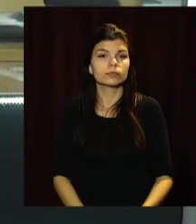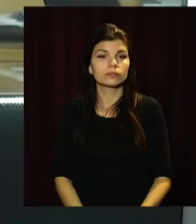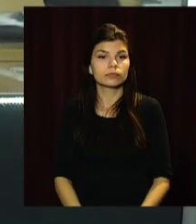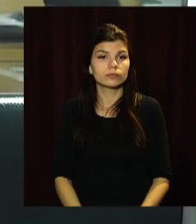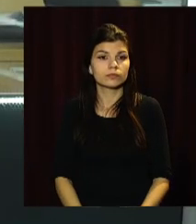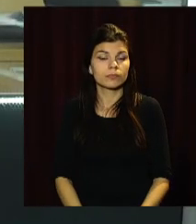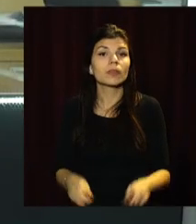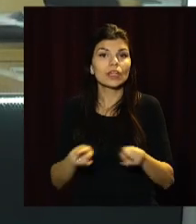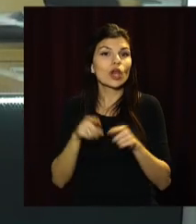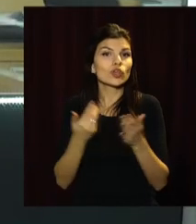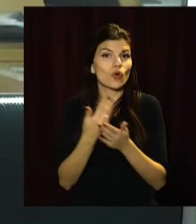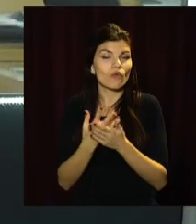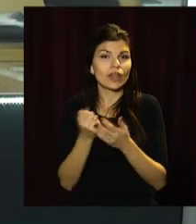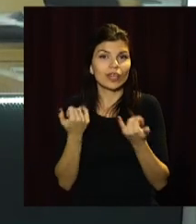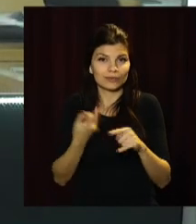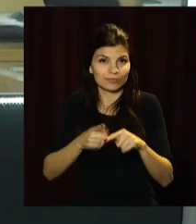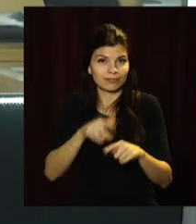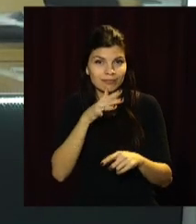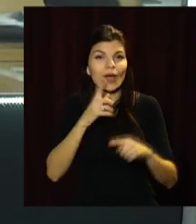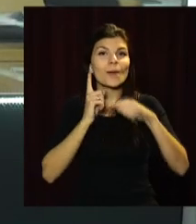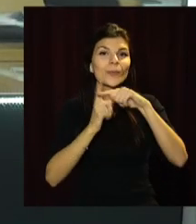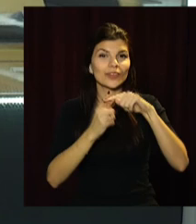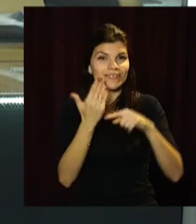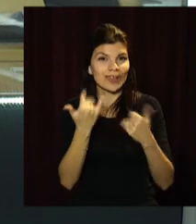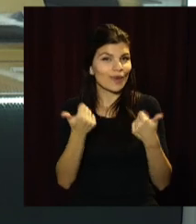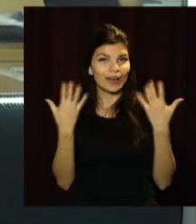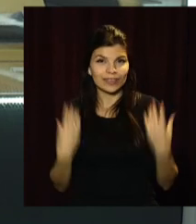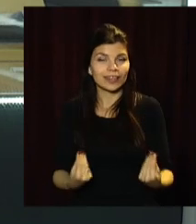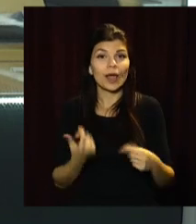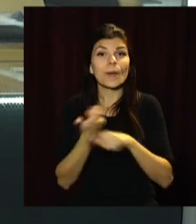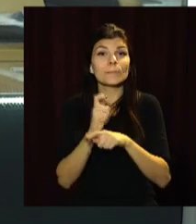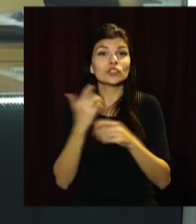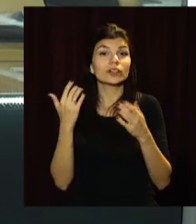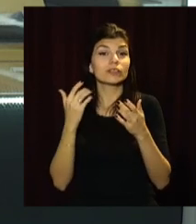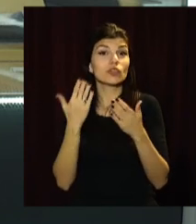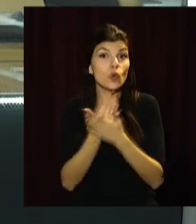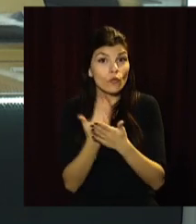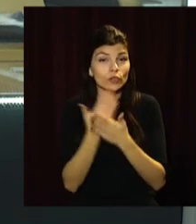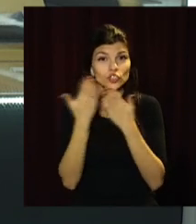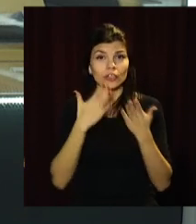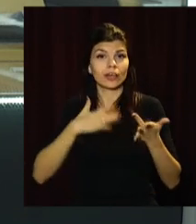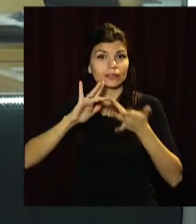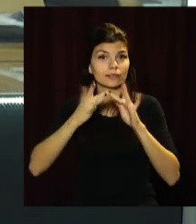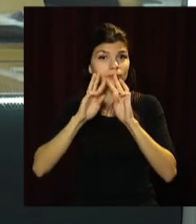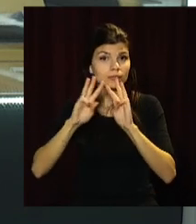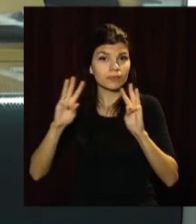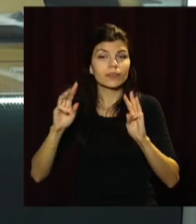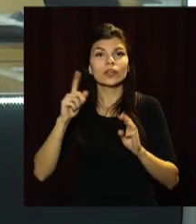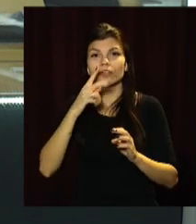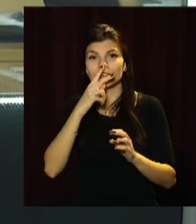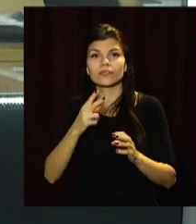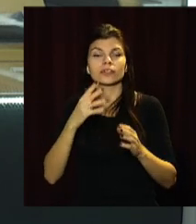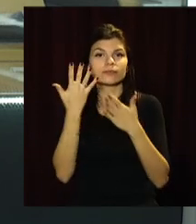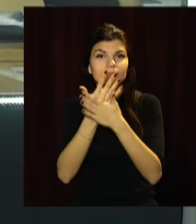Такими були новини на цю годину. Позитивного вам дня. Більше новин читайте на нашому сайті opentv.media. Дивіться